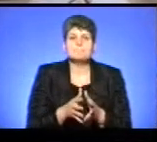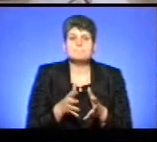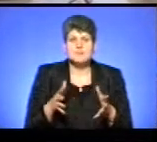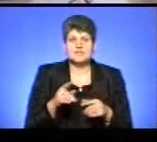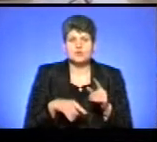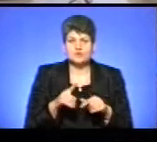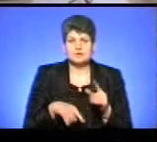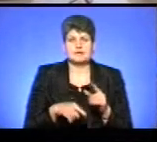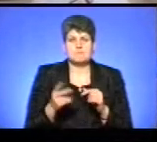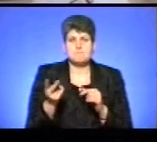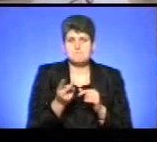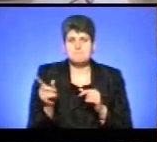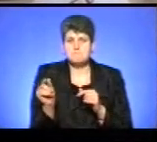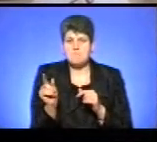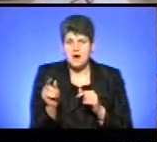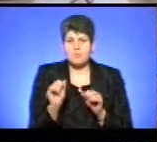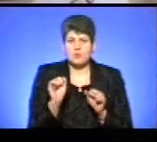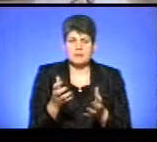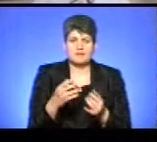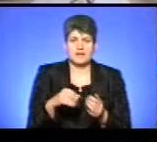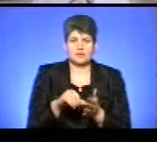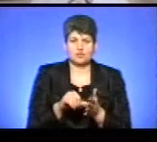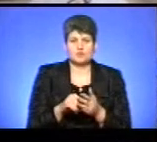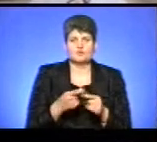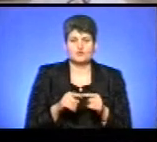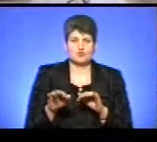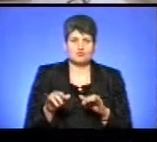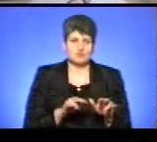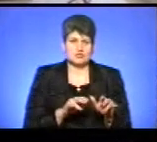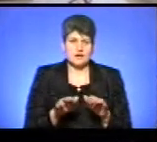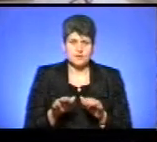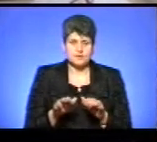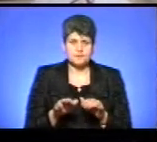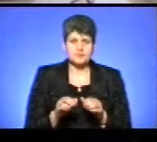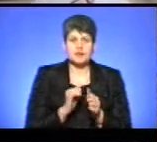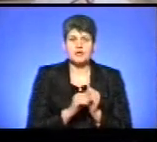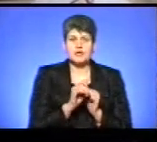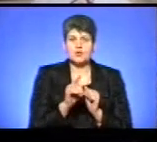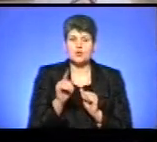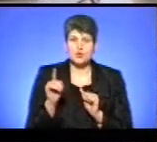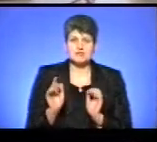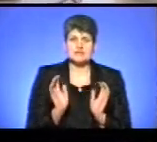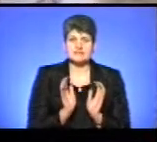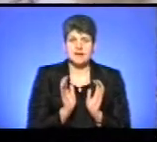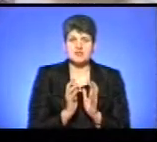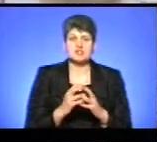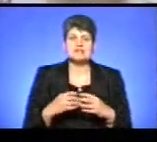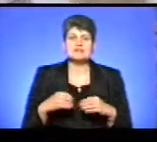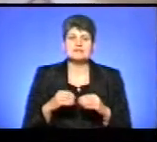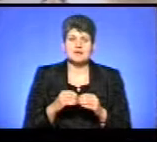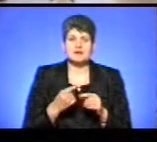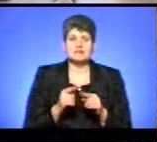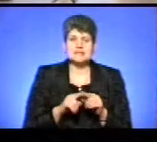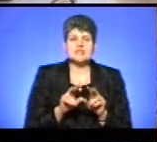родин, подружніх пар могли взяти участь в такому заході. І кожна збережена сім'я –